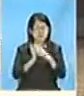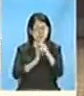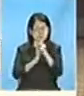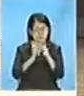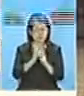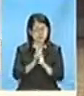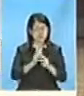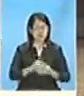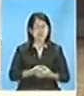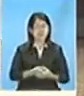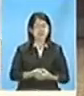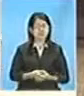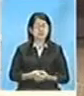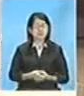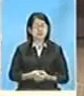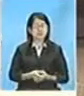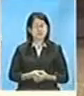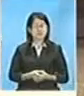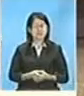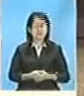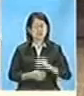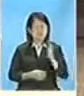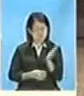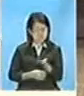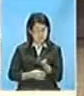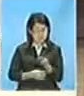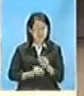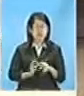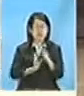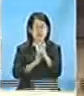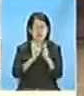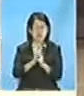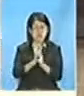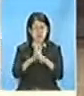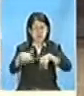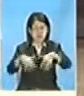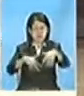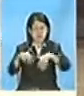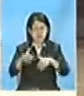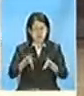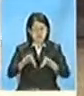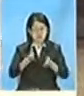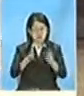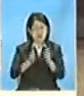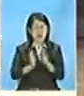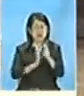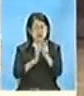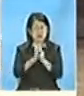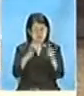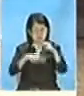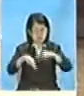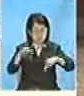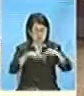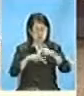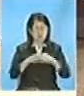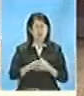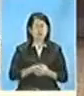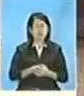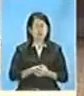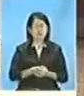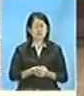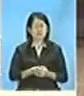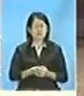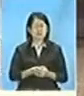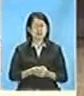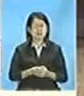ภาประกาศศิษยาบัตรกฎหมายมหาชนสาขากฎหมายปกครองจากเนติบัณฑิตยสภา